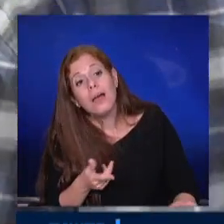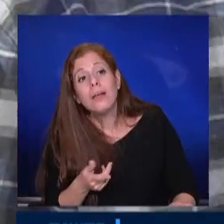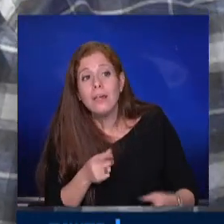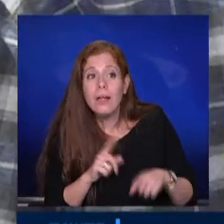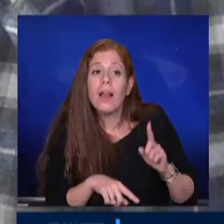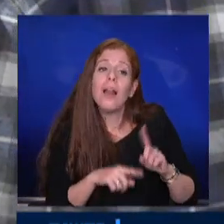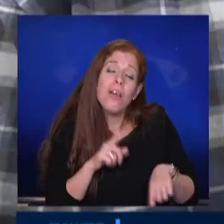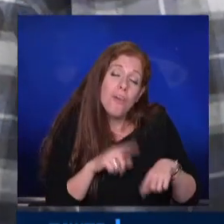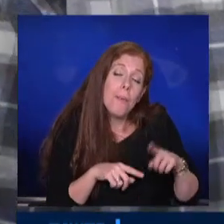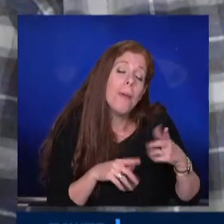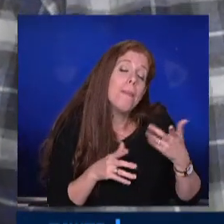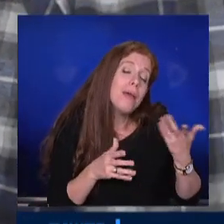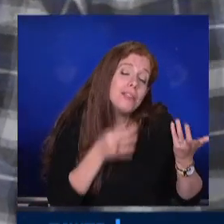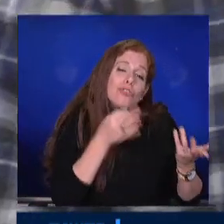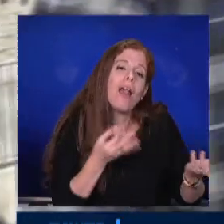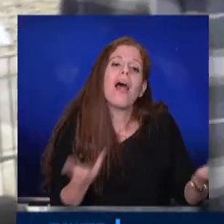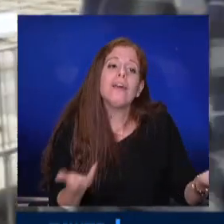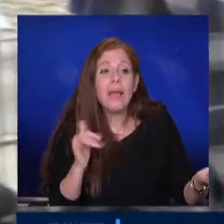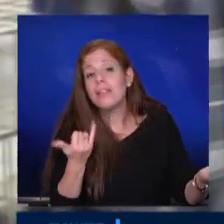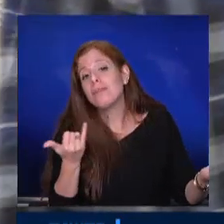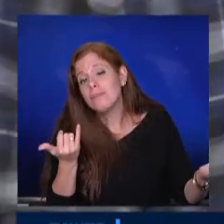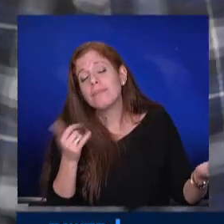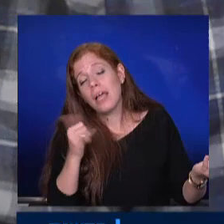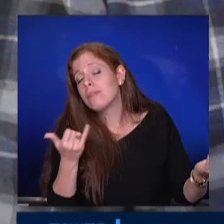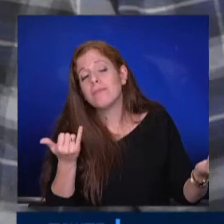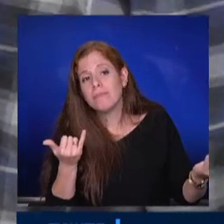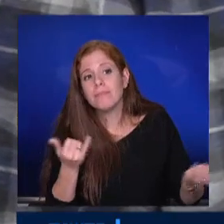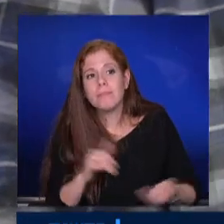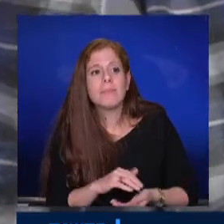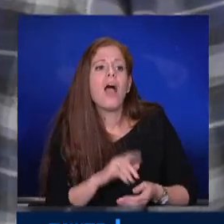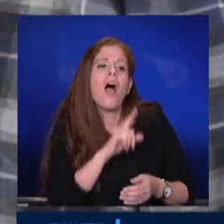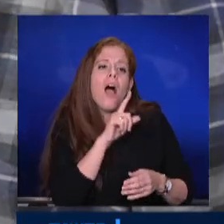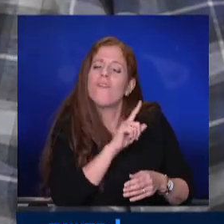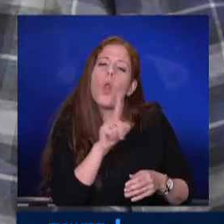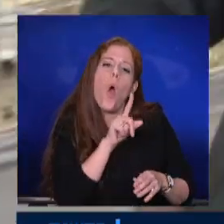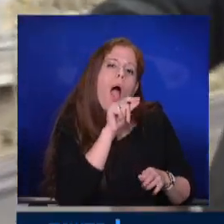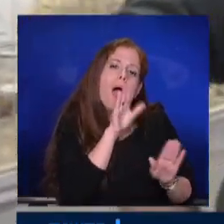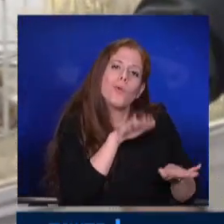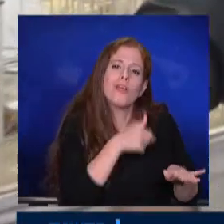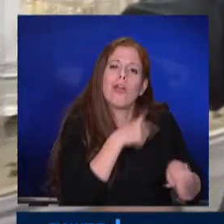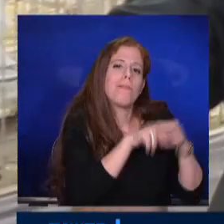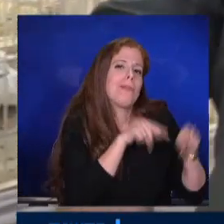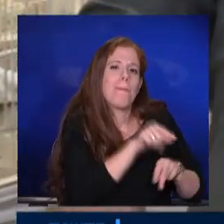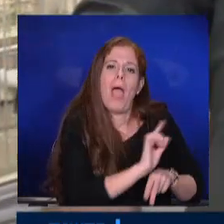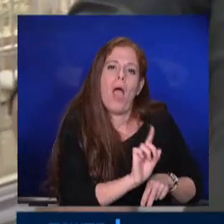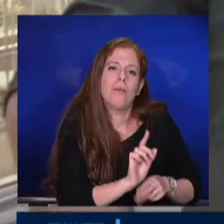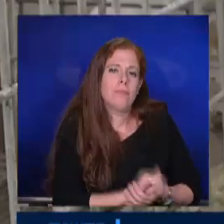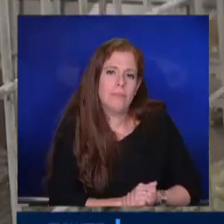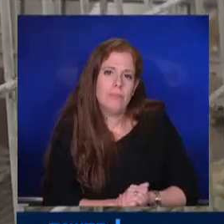שאלה, כן. אבל כן, כן. מה מיוחד? אבל לא היונה שאני מטפח אותה.